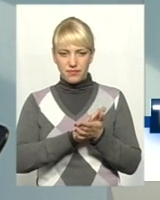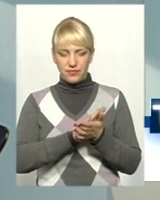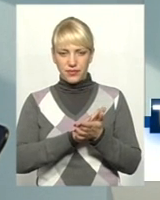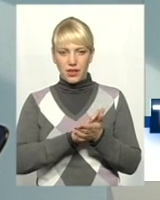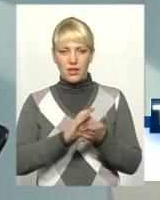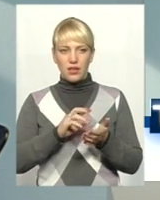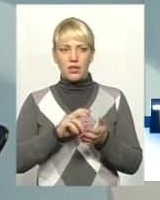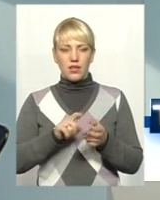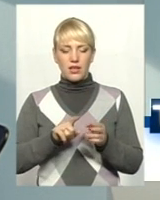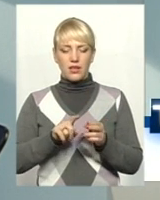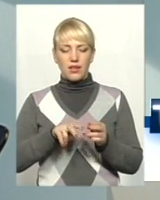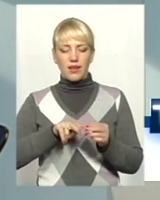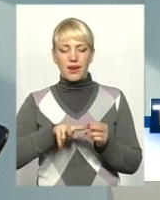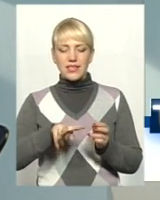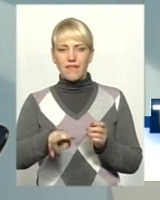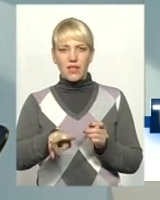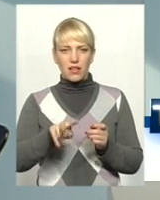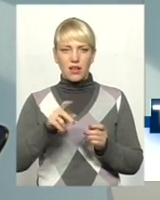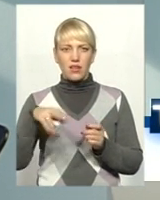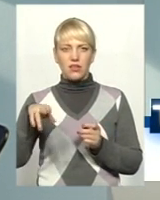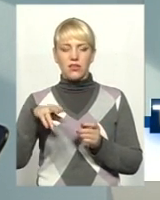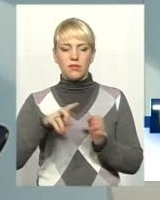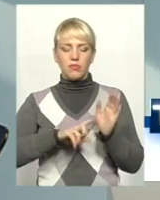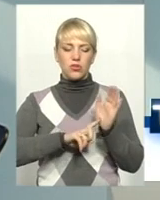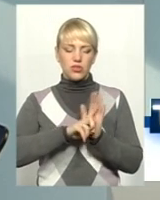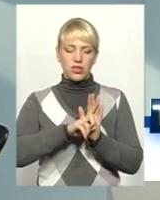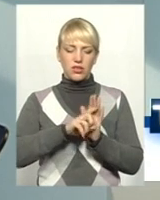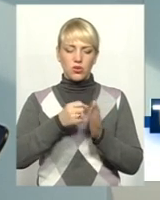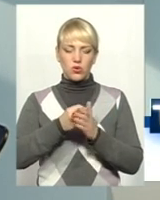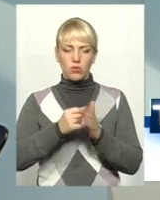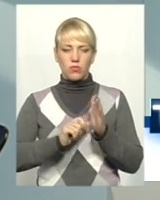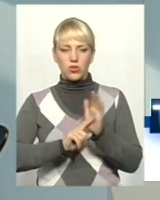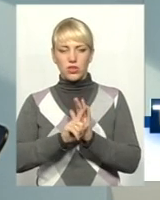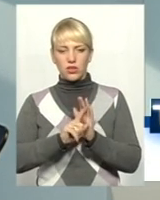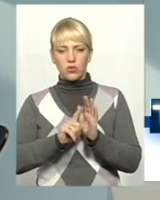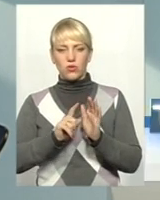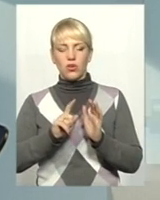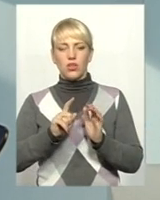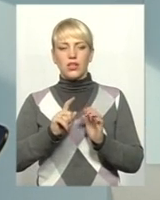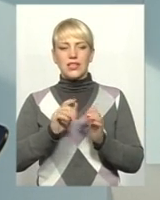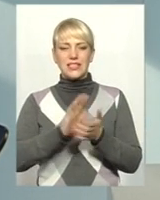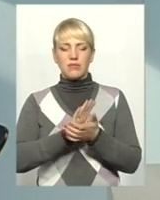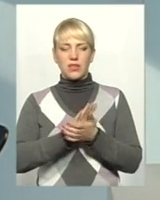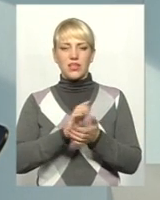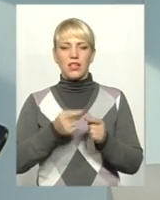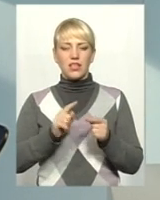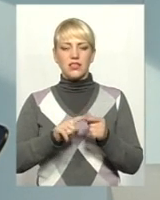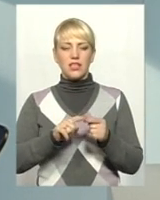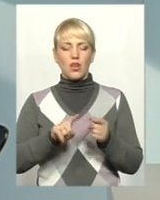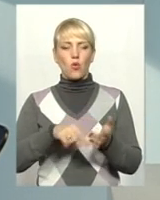починаючи від розвілки до початку смітника, це є комунальна власність, а